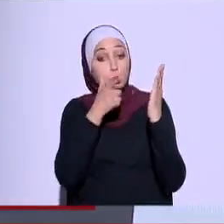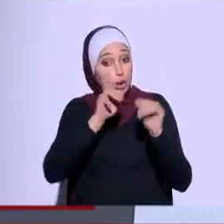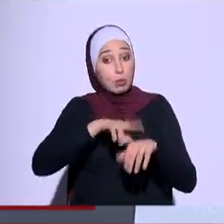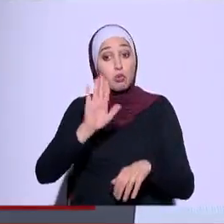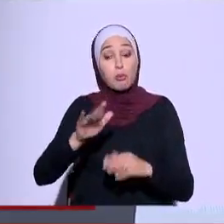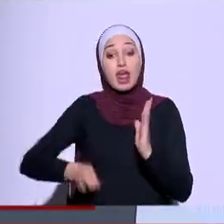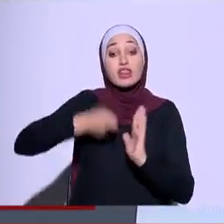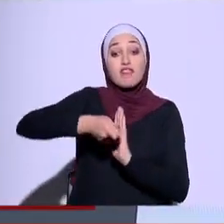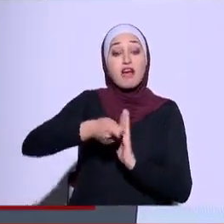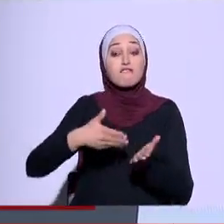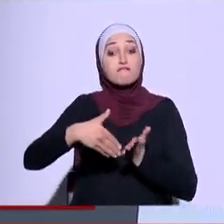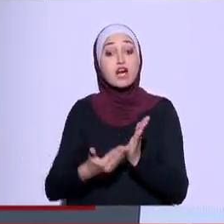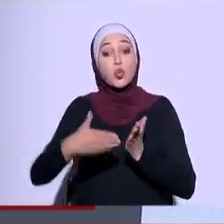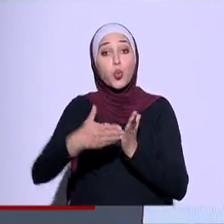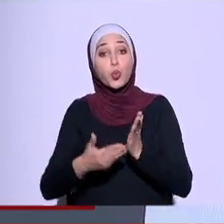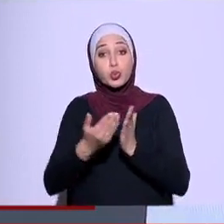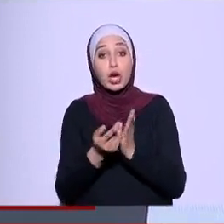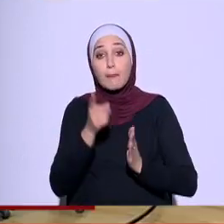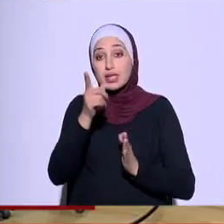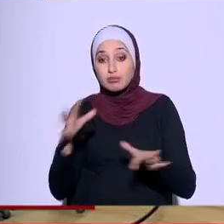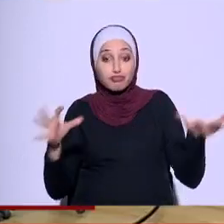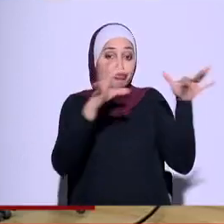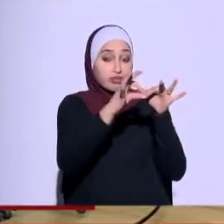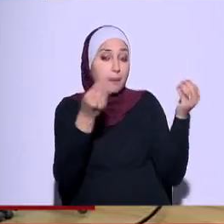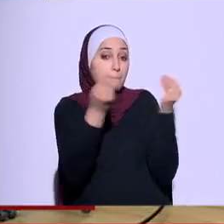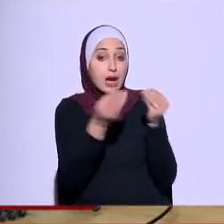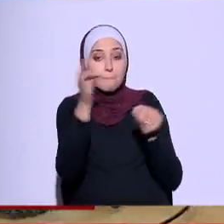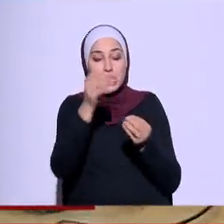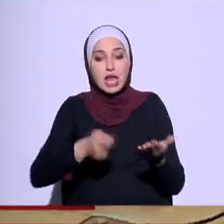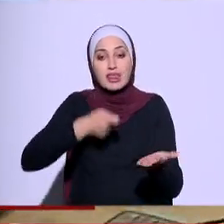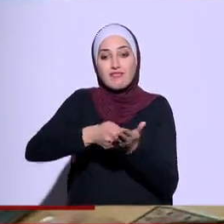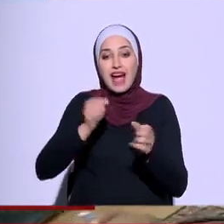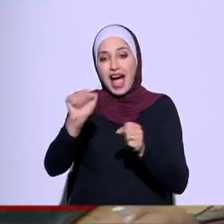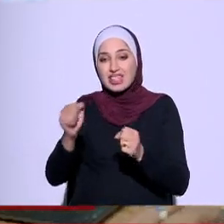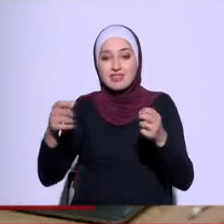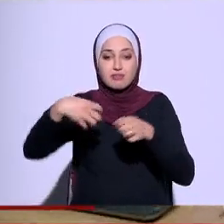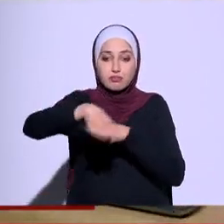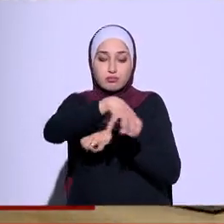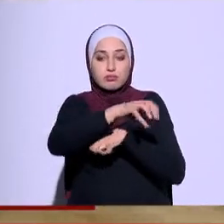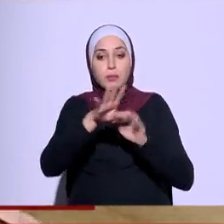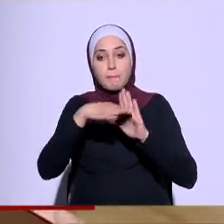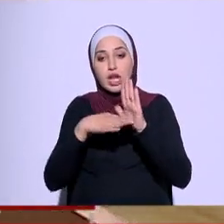الخاصة به من خلال ربط التطبيق مع قنوات الدفع المتوفرة.